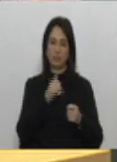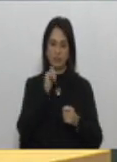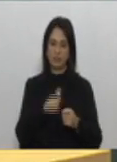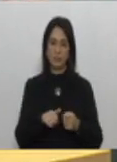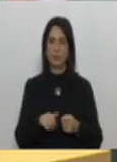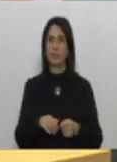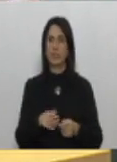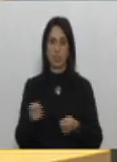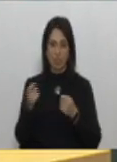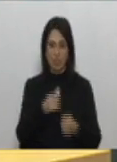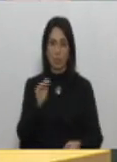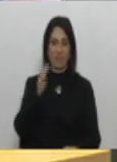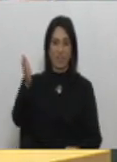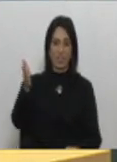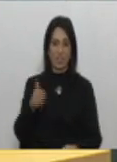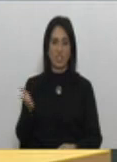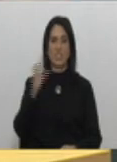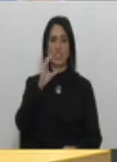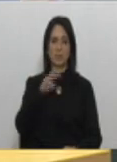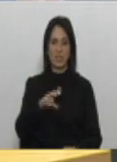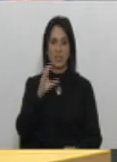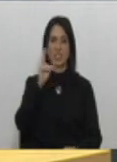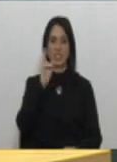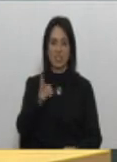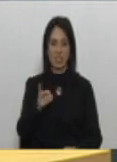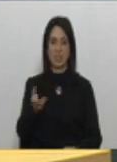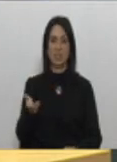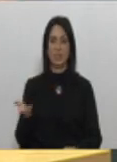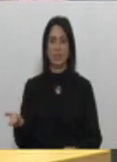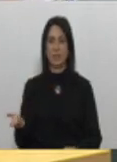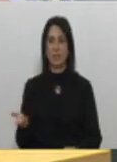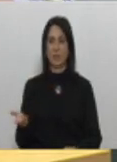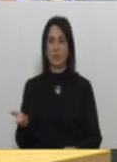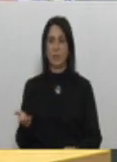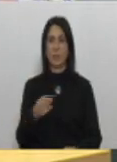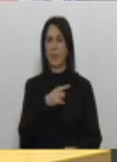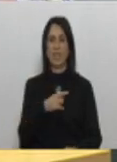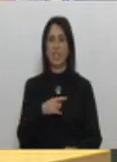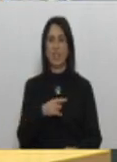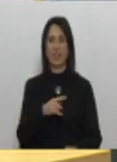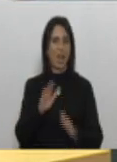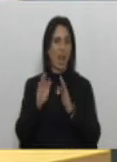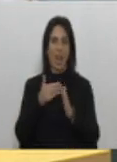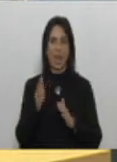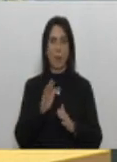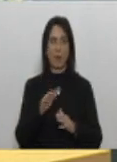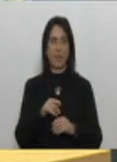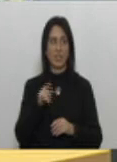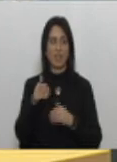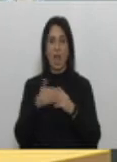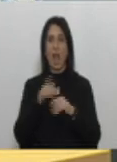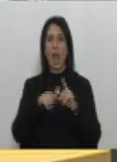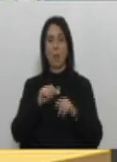შესაბამისი დოზები. შემოვიდა ფაიზერი, შემოვიდა სინოფარმი, შემოვიდა სინოვაკი. თქვენ არ გამოგიძახიათ, ან თქვენი